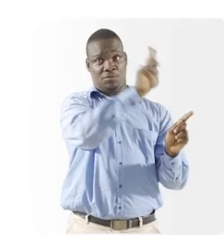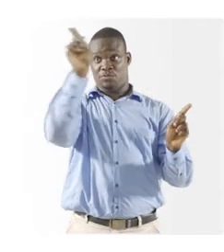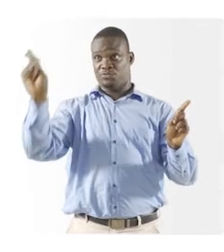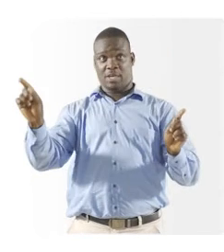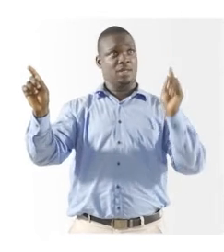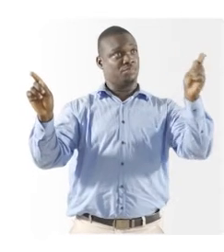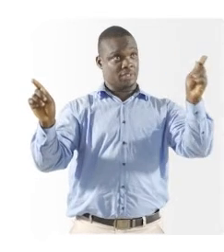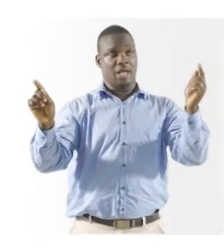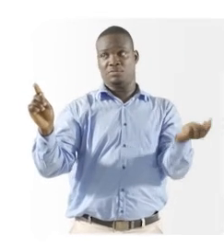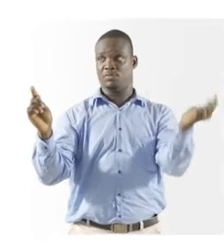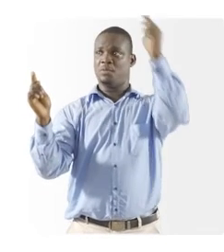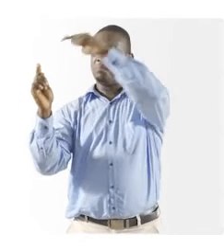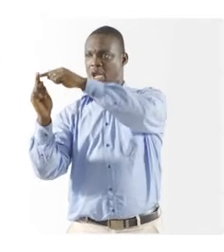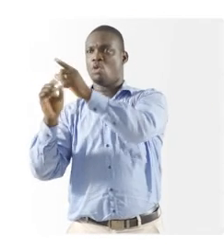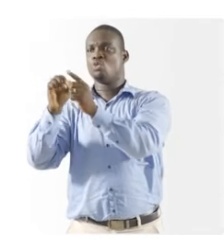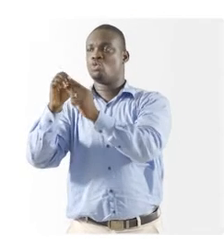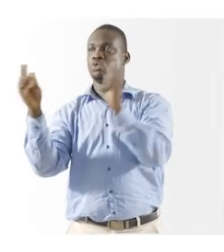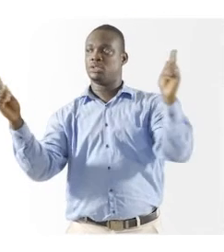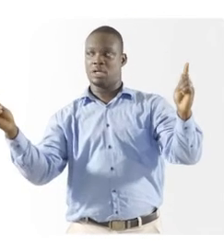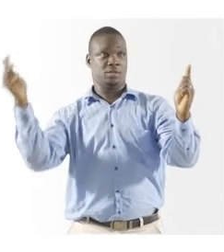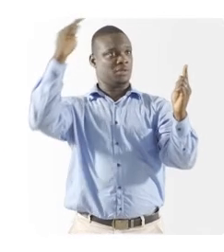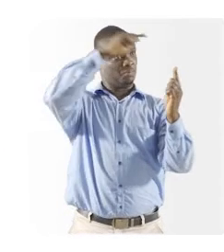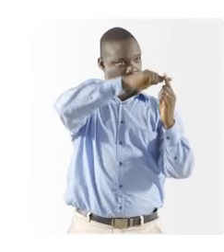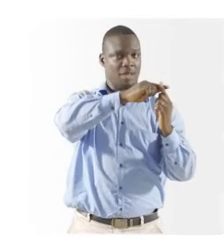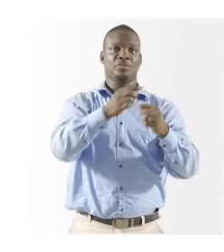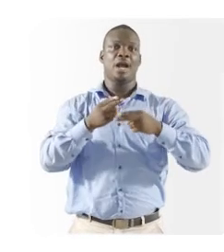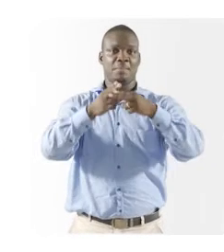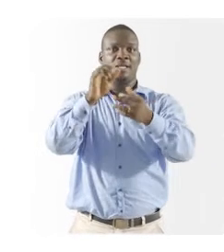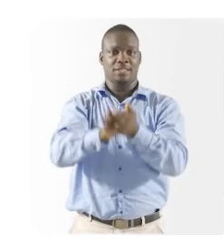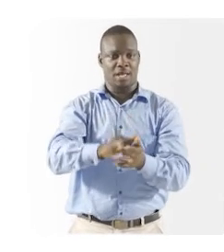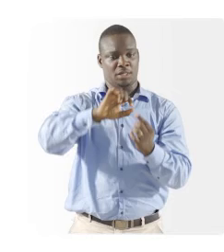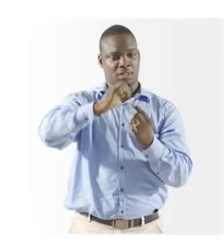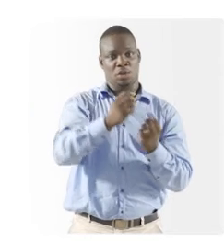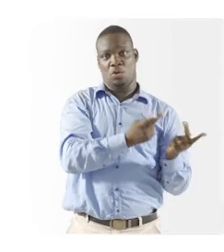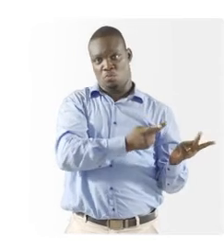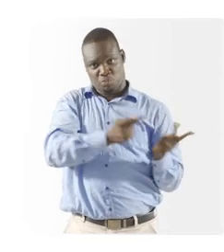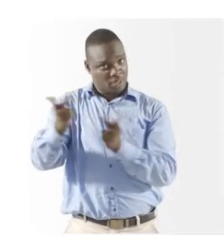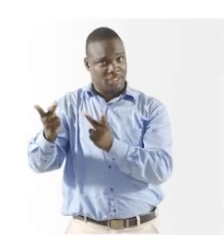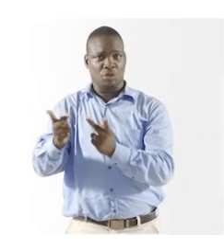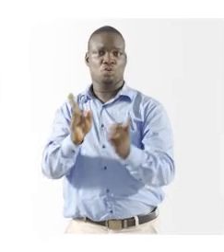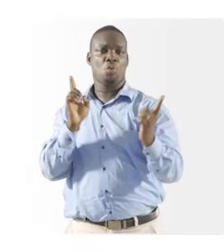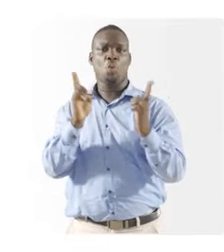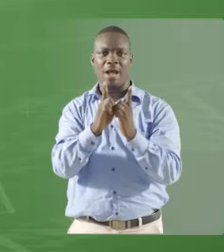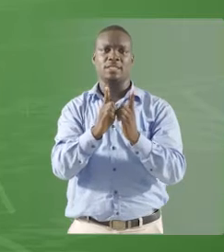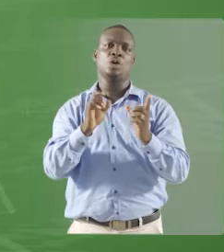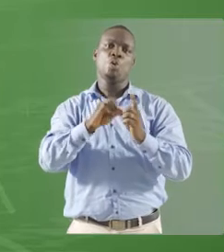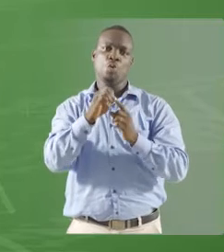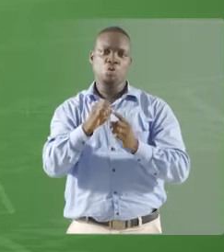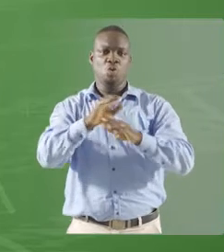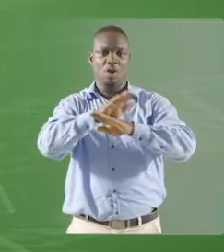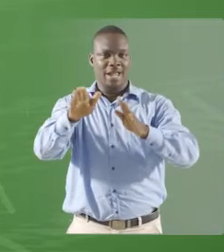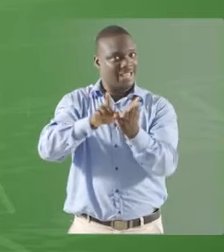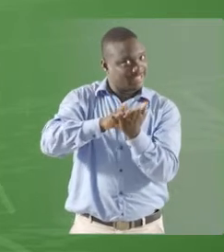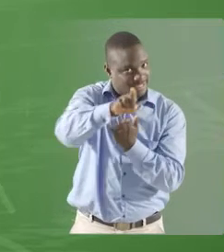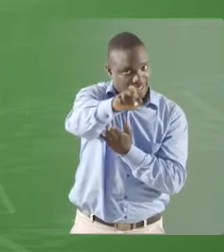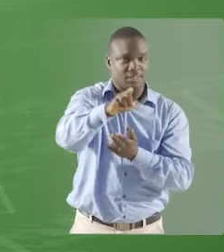espèce, on parle de pollinisation croisée ou de pollinisation indirecte.